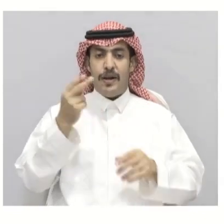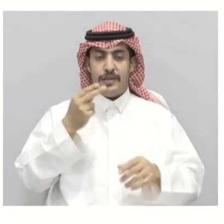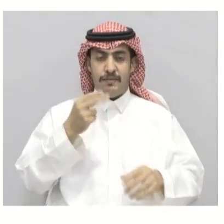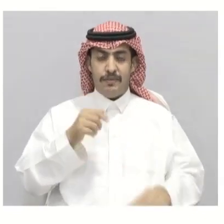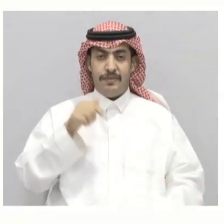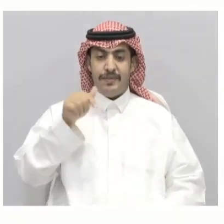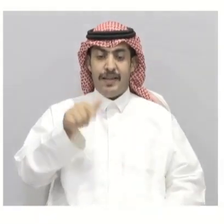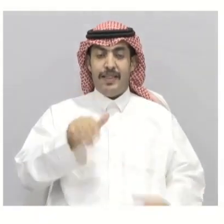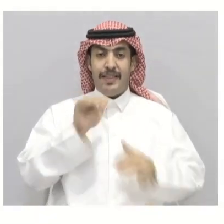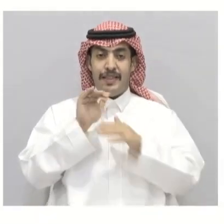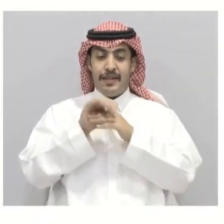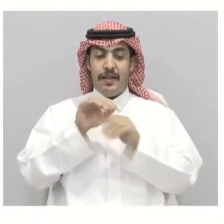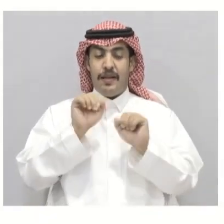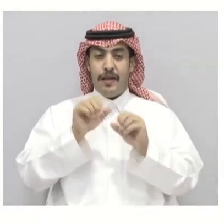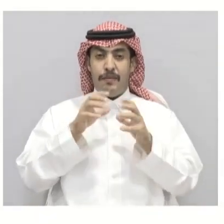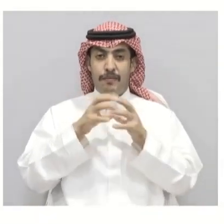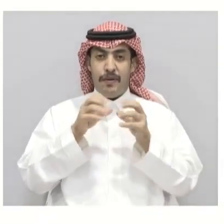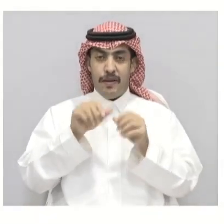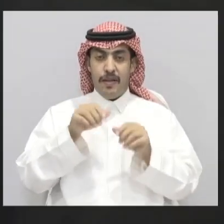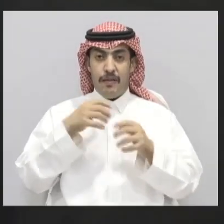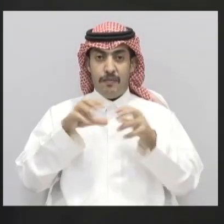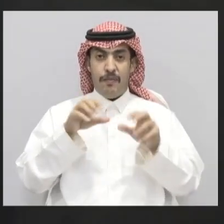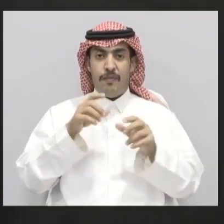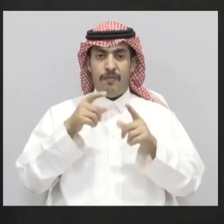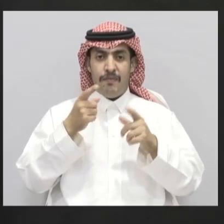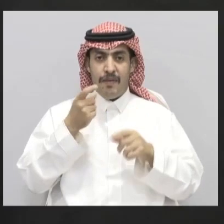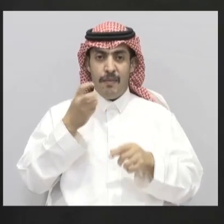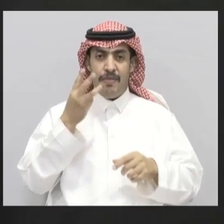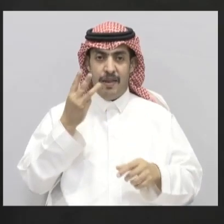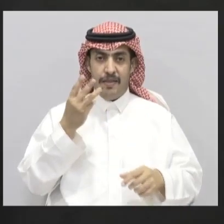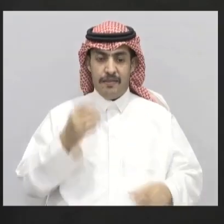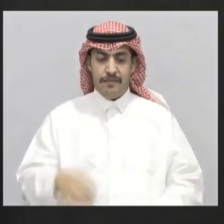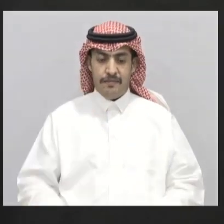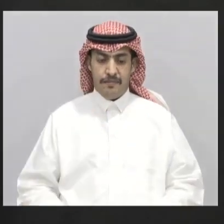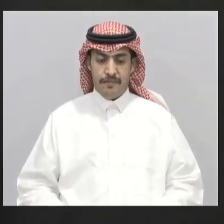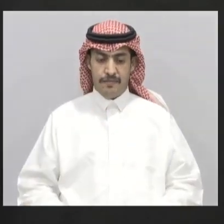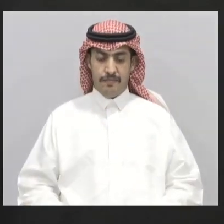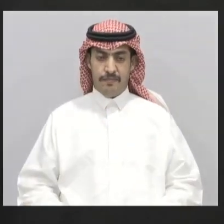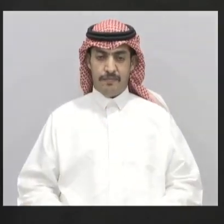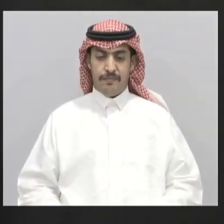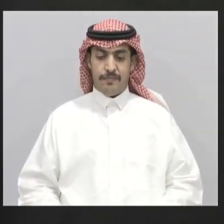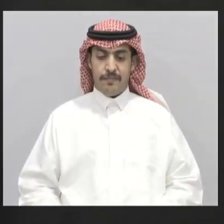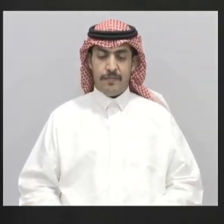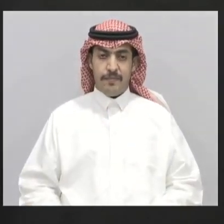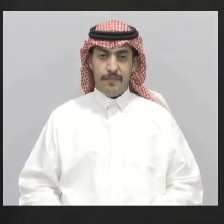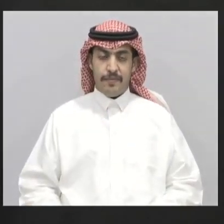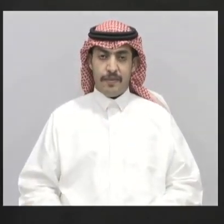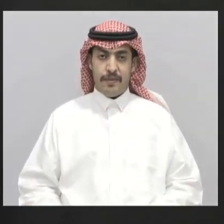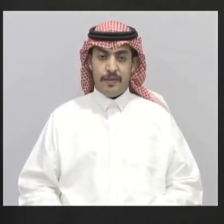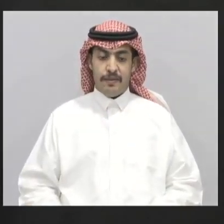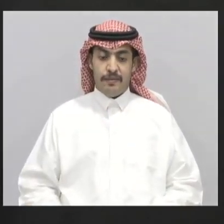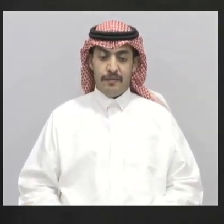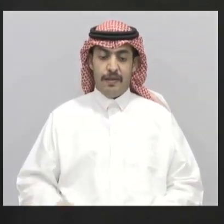هذا الدرس يحتوي على ثلاث مفاهيم في البدايه سنعرف